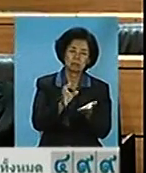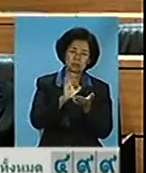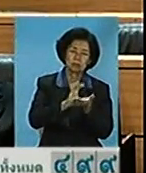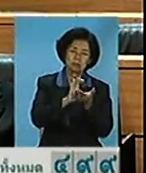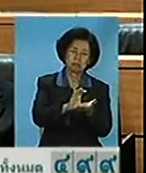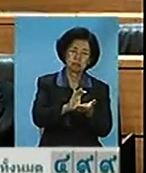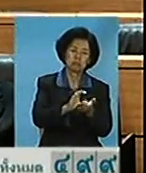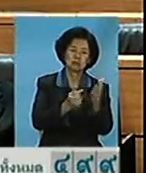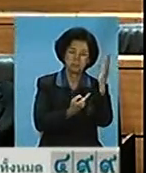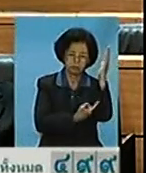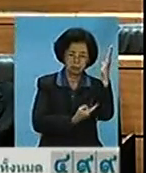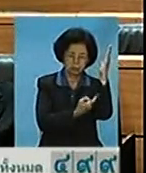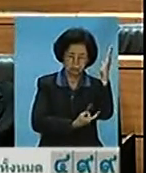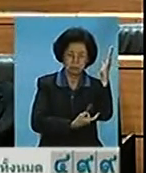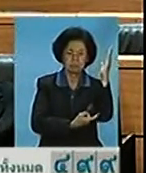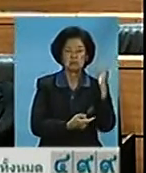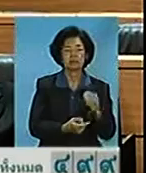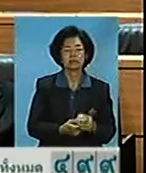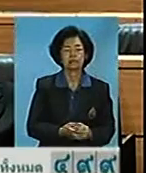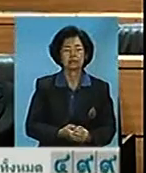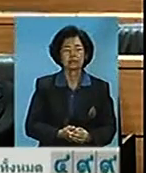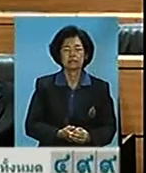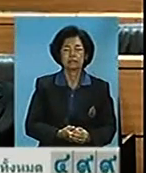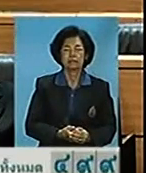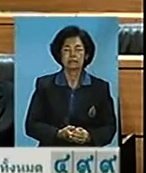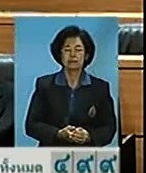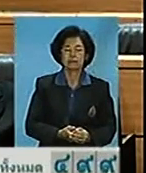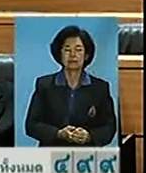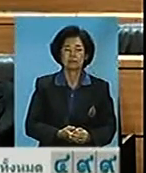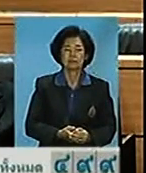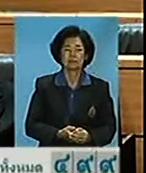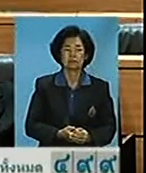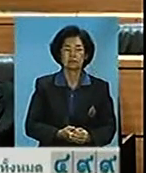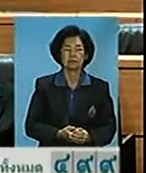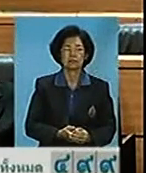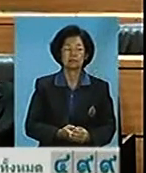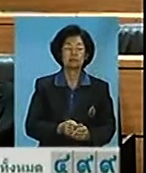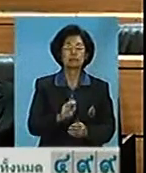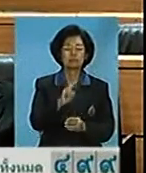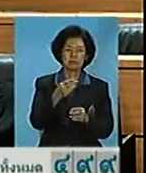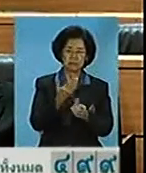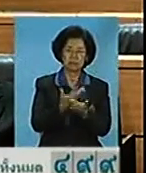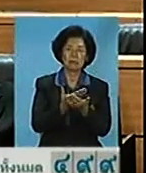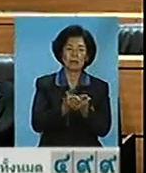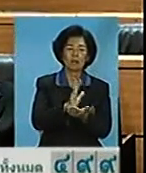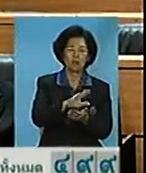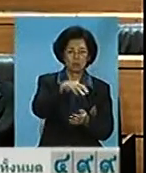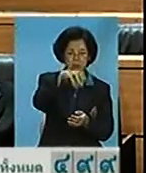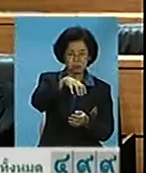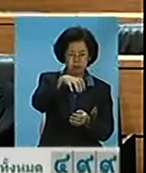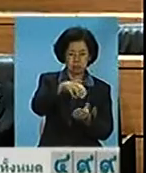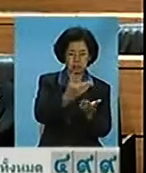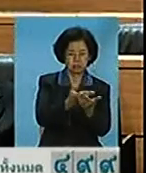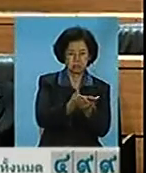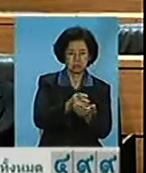างพารานะครับกองทุนยางท่านประธานครับแน่นอนครับการใช้เงินของกองทุนต้องดูตามวัตถุประสง